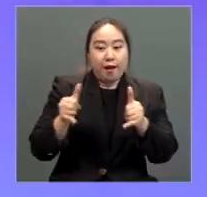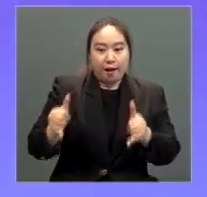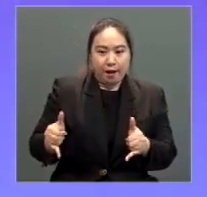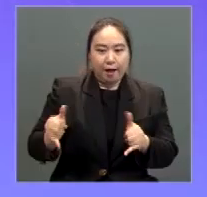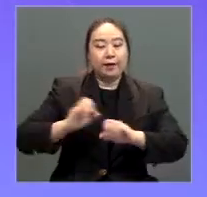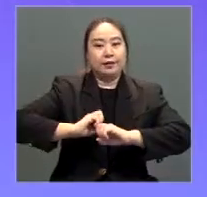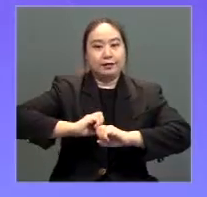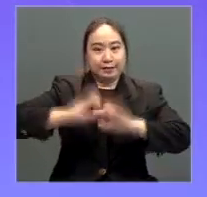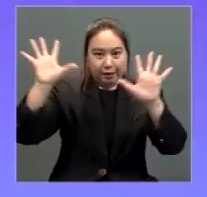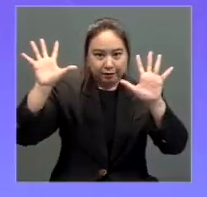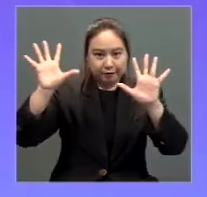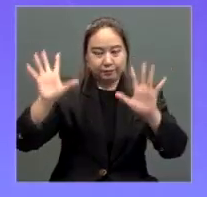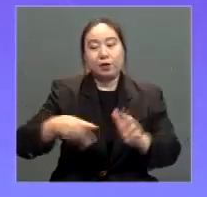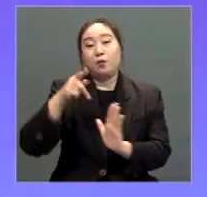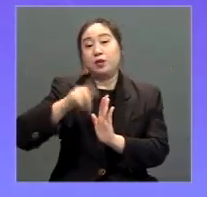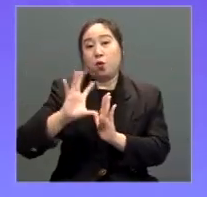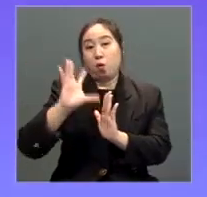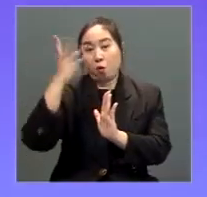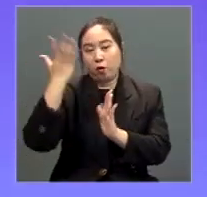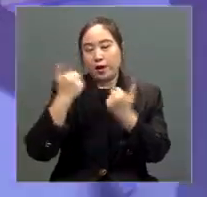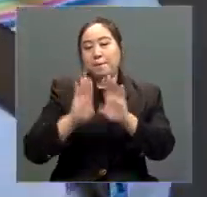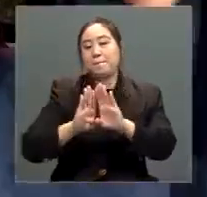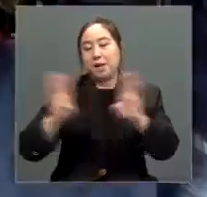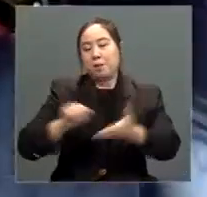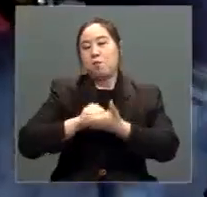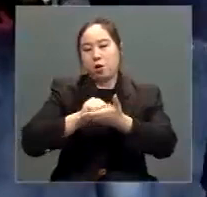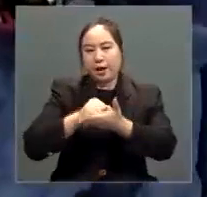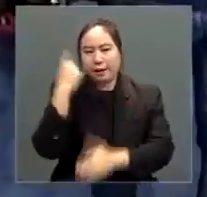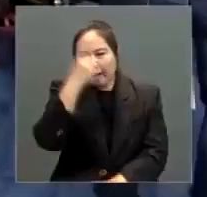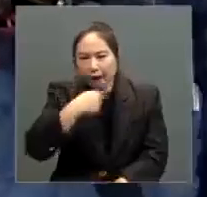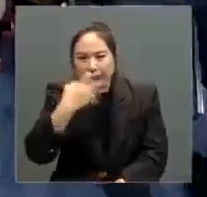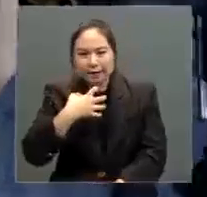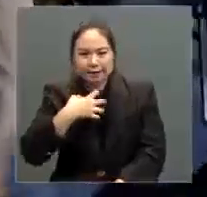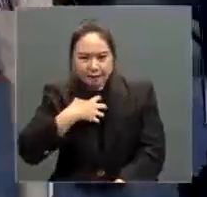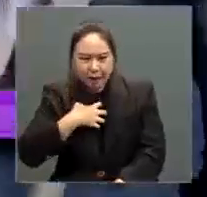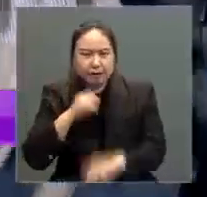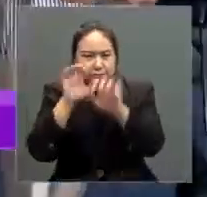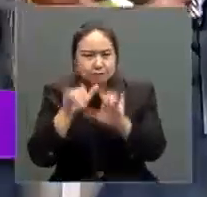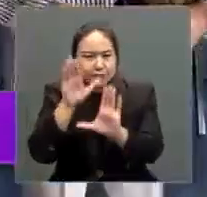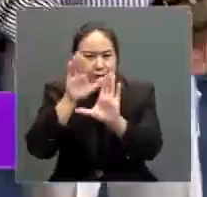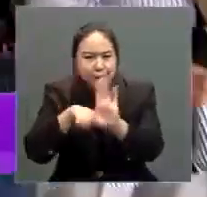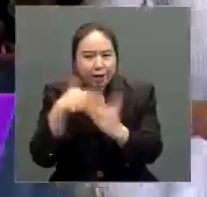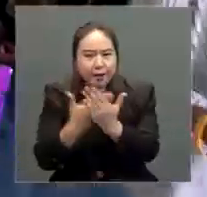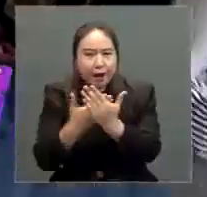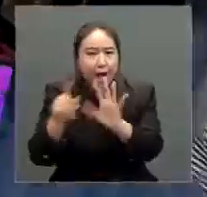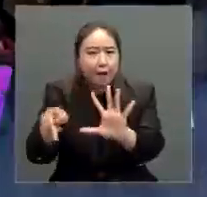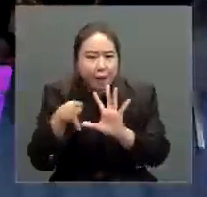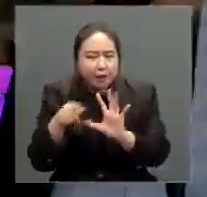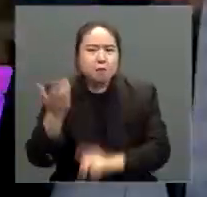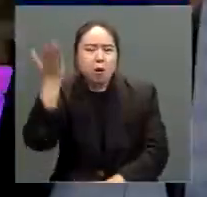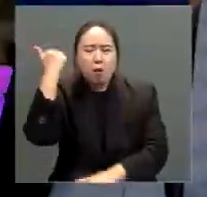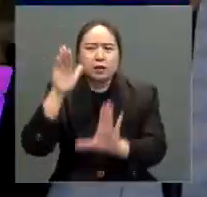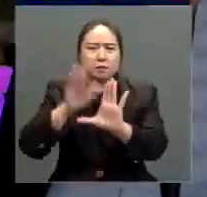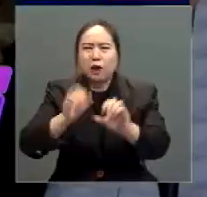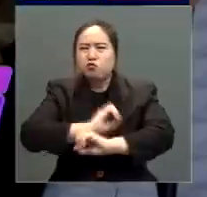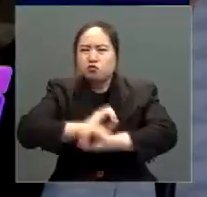คมชัดเจนนะคะที่พิษณุโลกเนี่ยเขาเปิดให้บริการช่วยเหลือผู้ที่ต้องการอุทธรณ์สิทธิ์รับเงินเยียวยา 5,000 รวมถึงคนที่ไม่เคยลงทะเบียนม